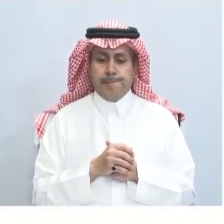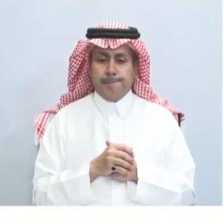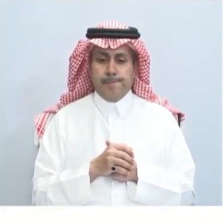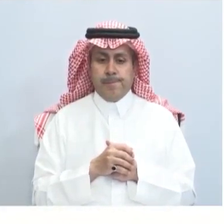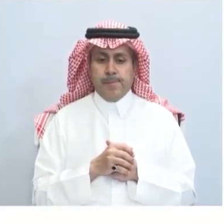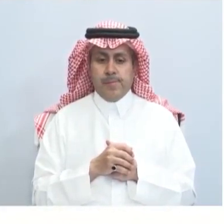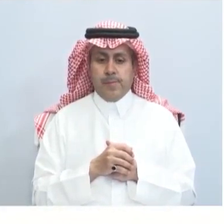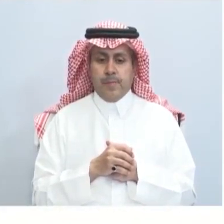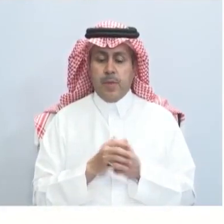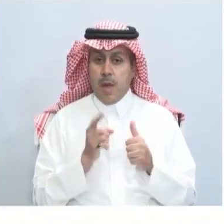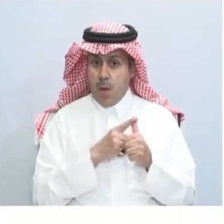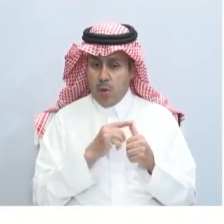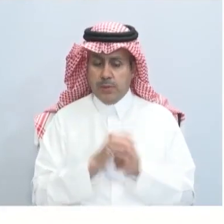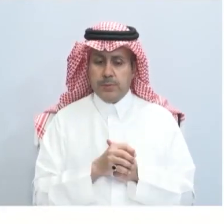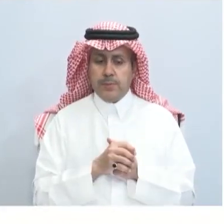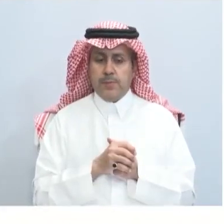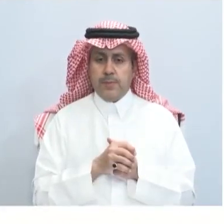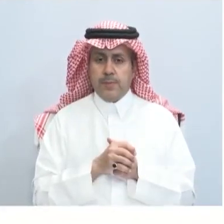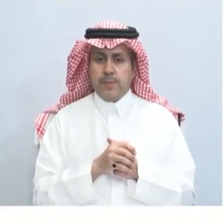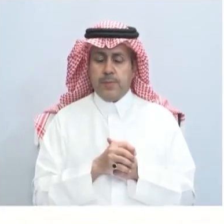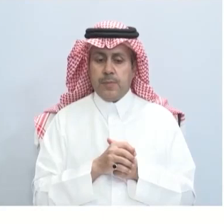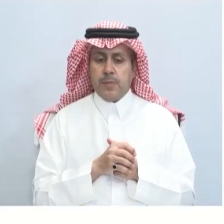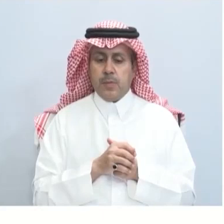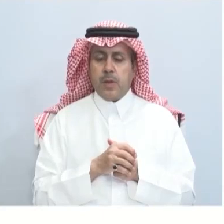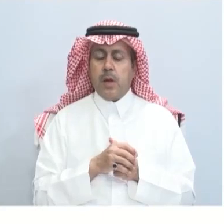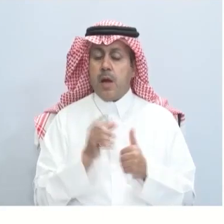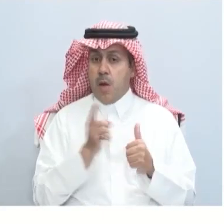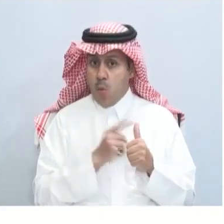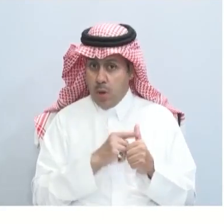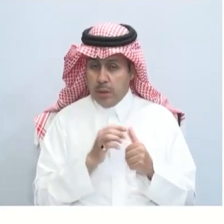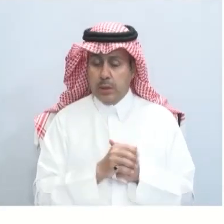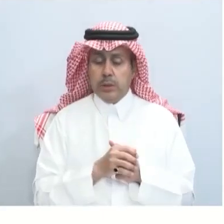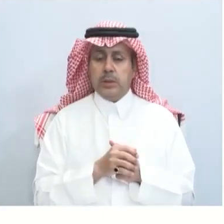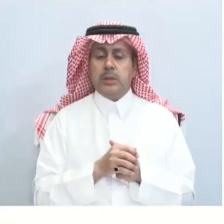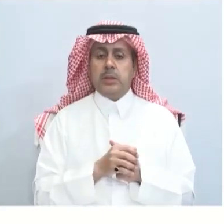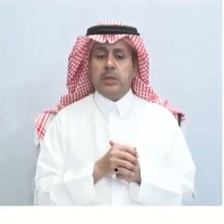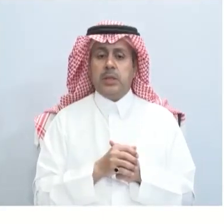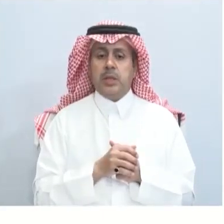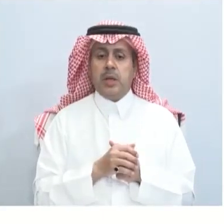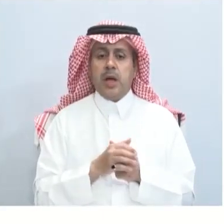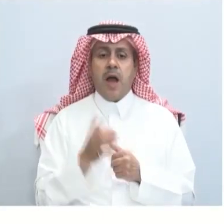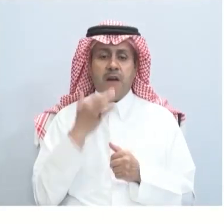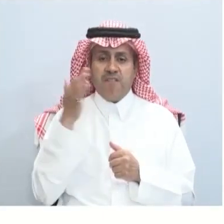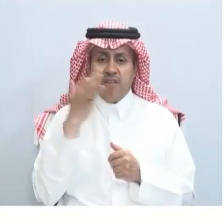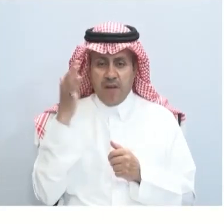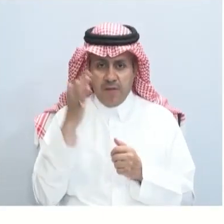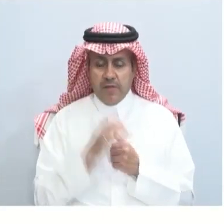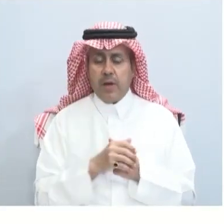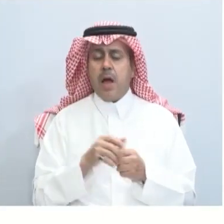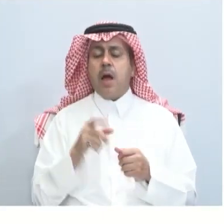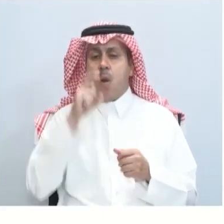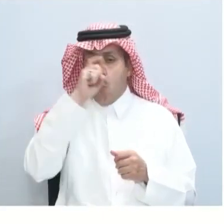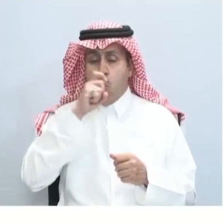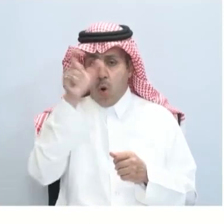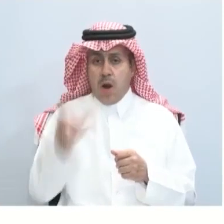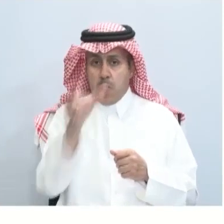النسخ اولا من الحكمه من النسخ التخفيف على المكلفين لماذا لاجل اختبارهم وامتحان